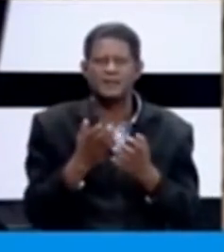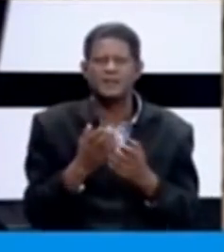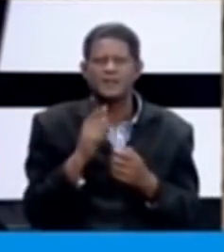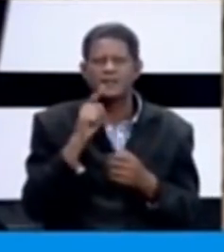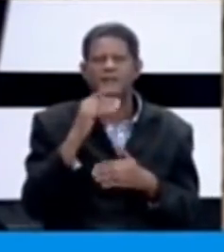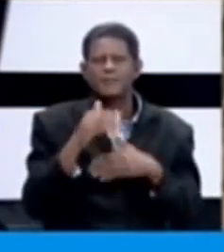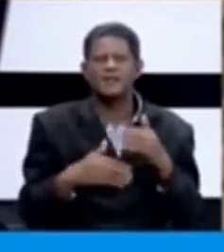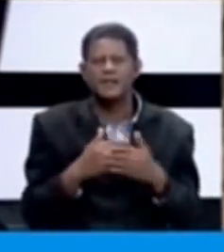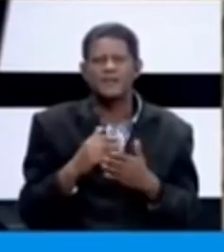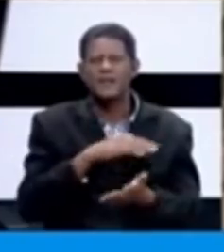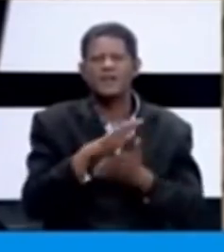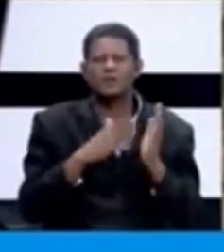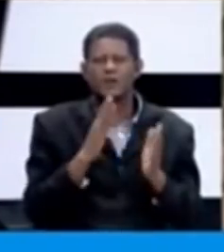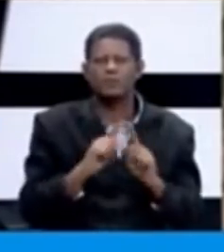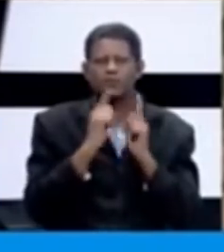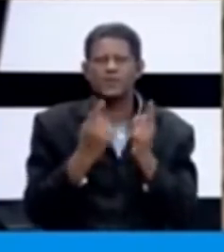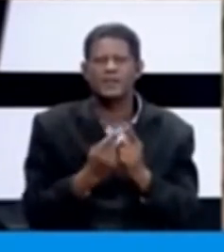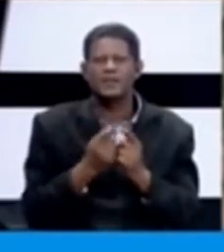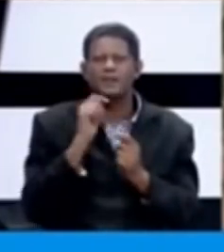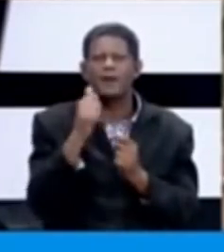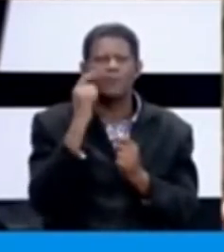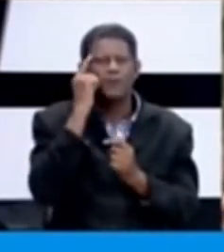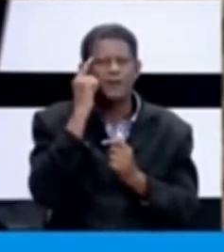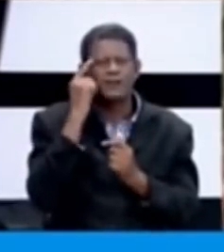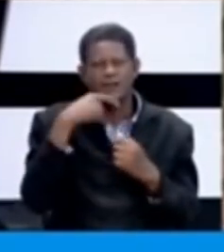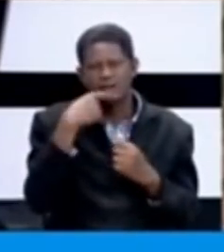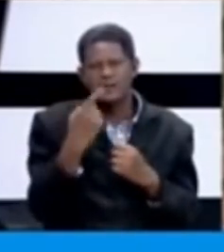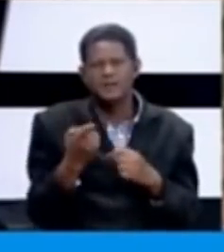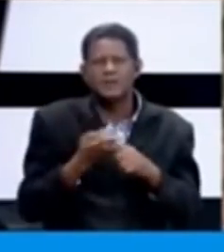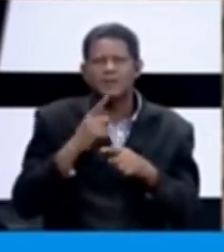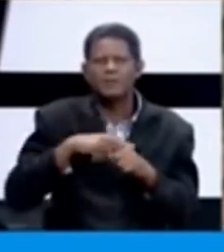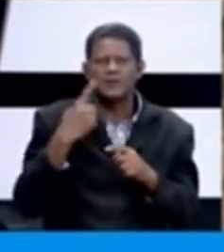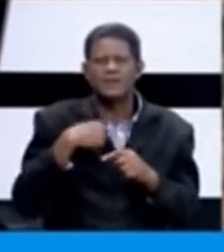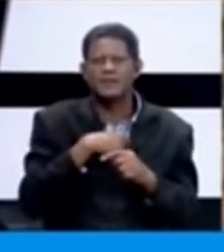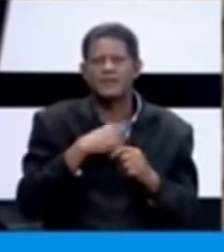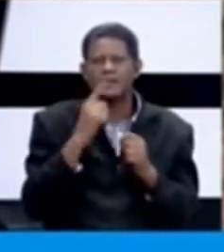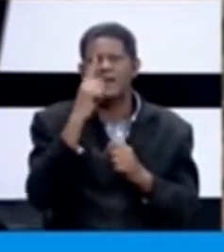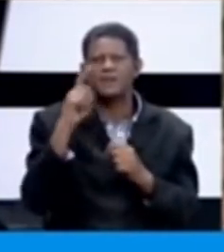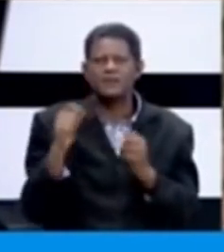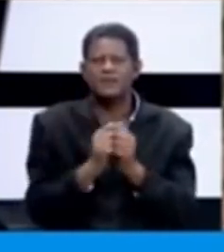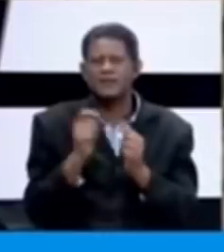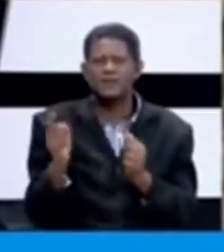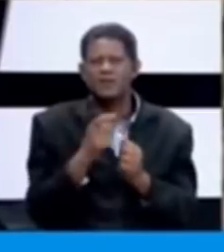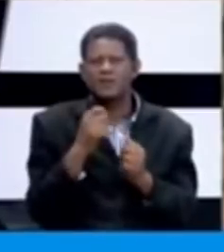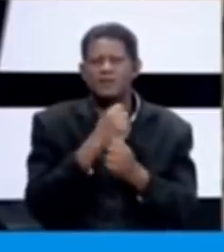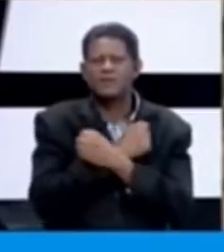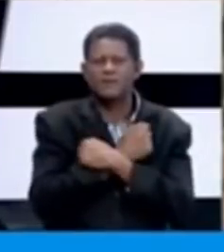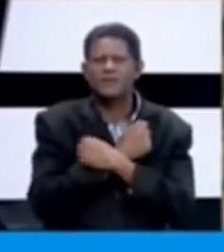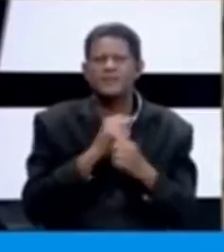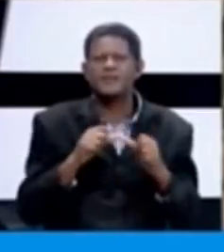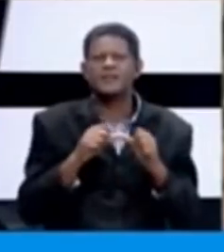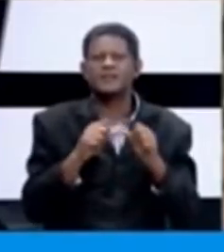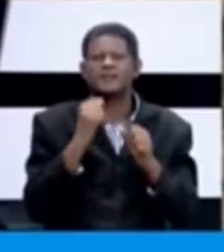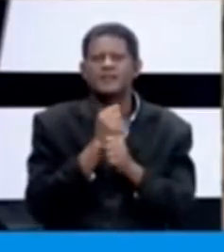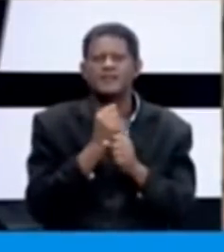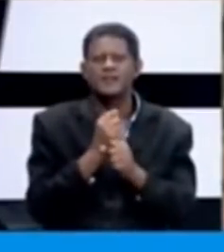አይነት ሸባሪ ቡድኖቹም ራሳቸውን ህልናቸውን ካለ ተመልሶ ከኛ ጋር አንድ እንዲሆኑ ፍቅራችን እንድቀጥል